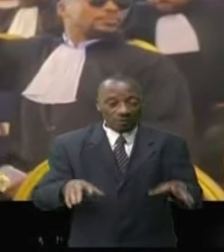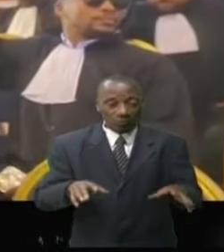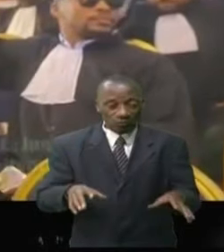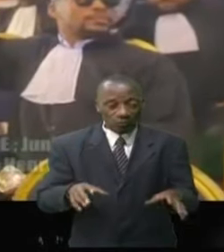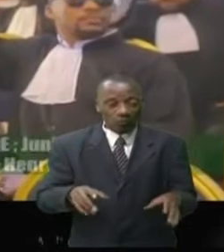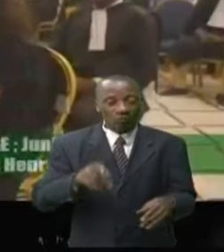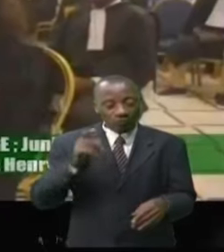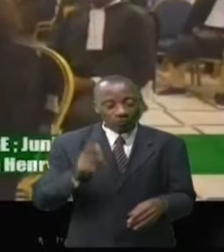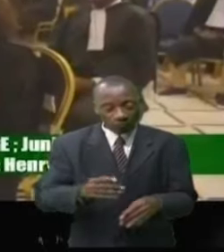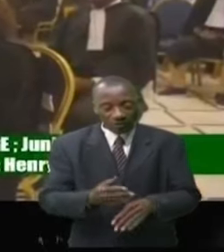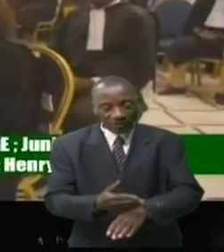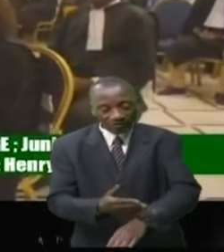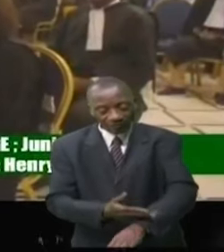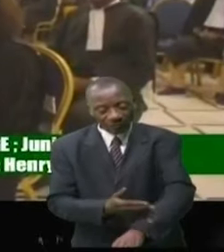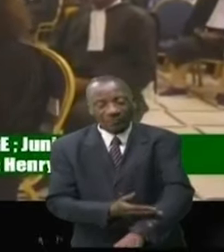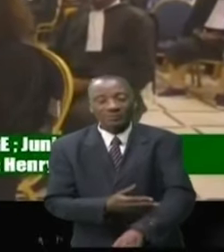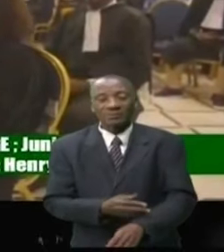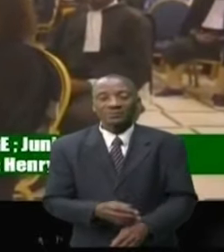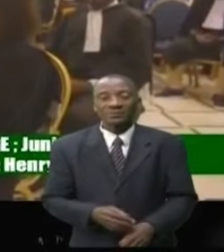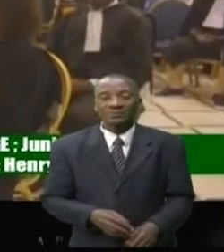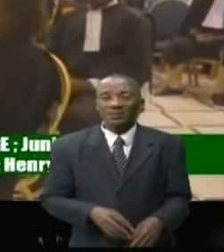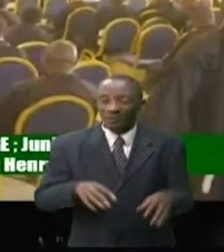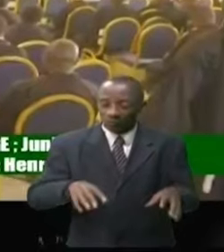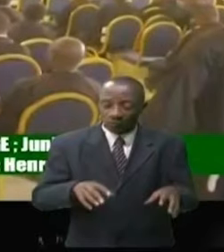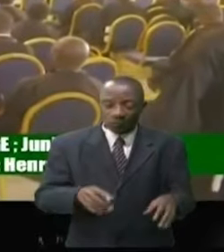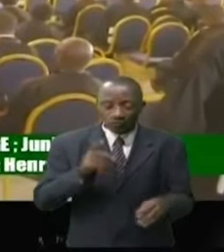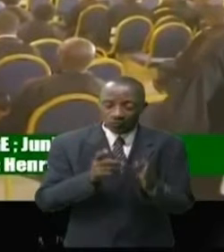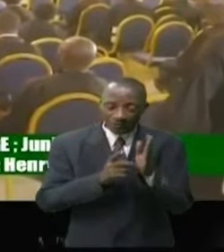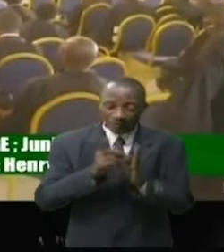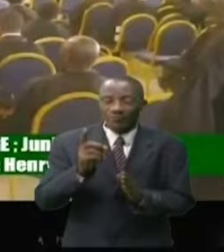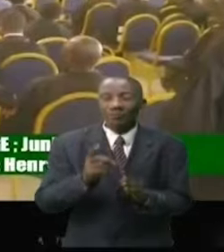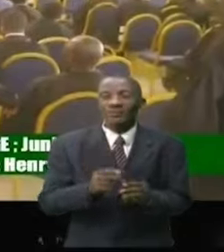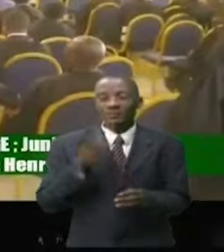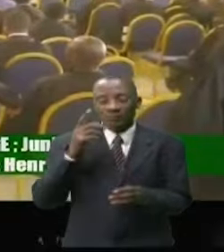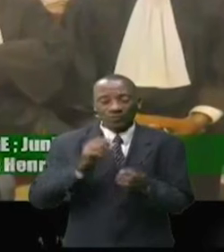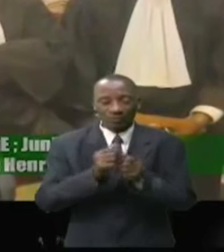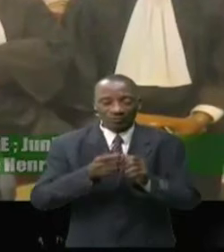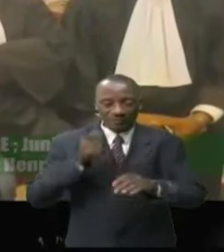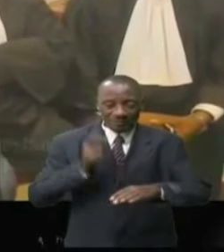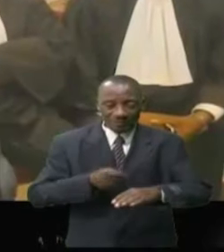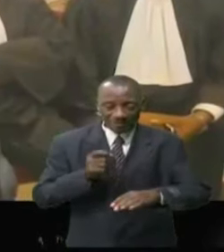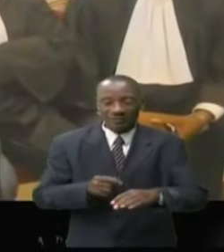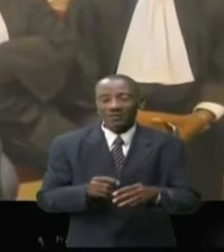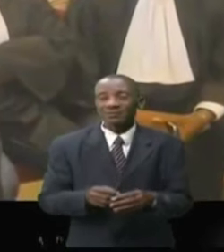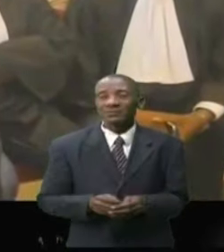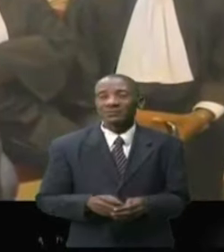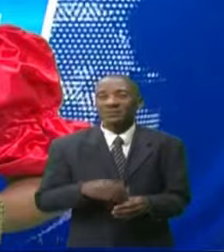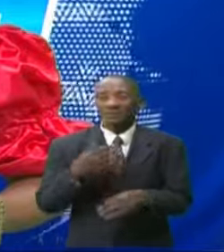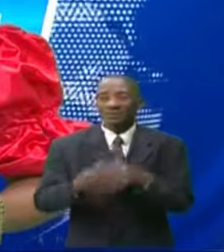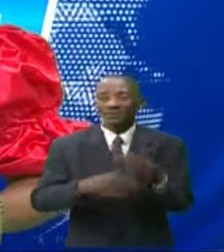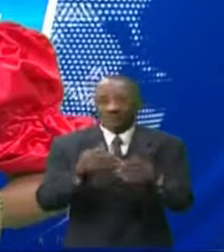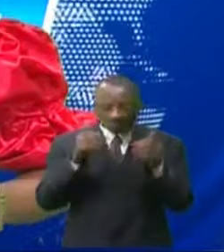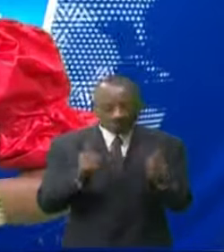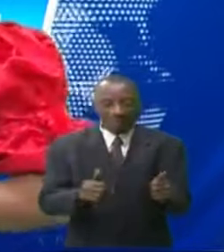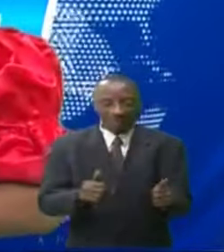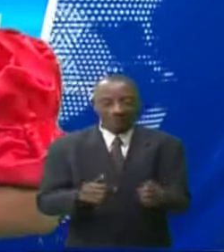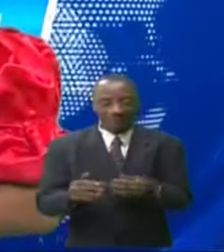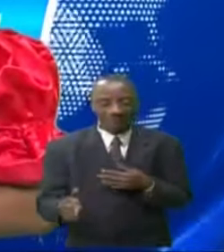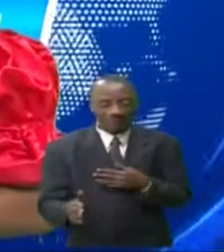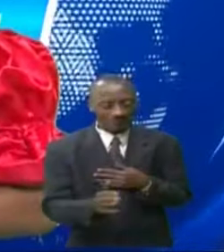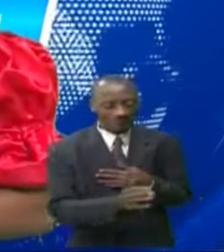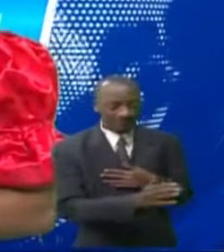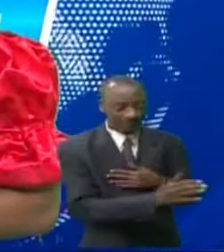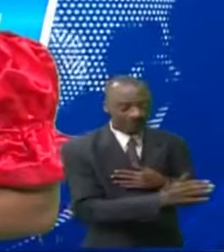400 avocats la prochaine élection de du nouveau bâtonnier interviendra au mois d'octobre 2024 et dans le